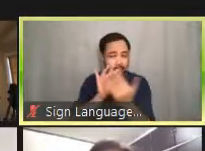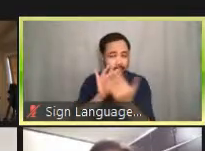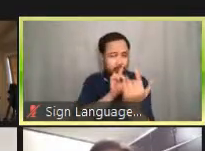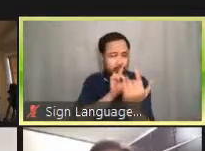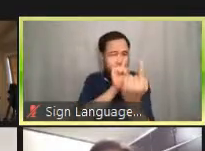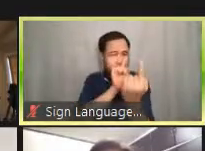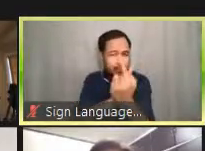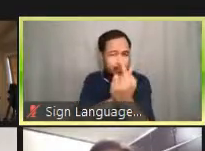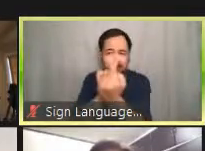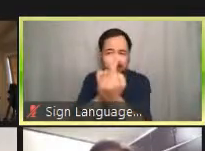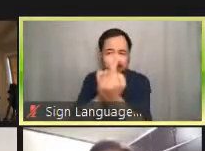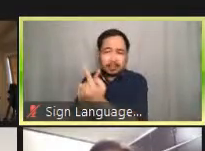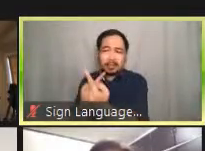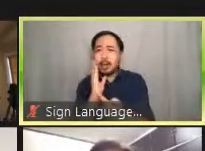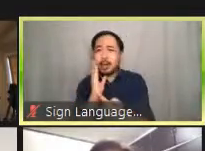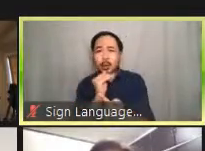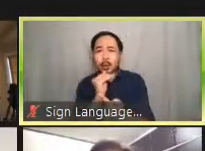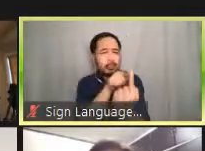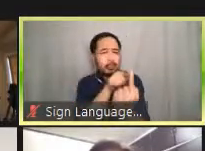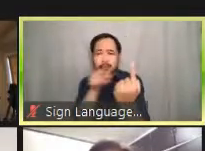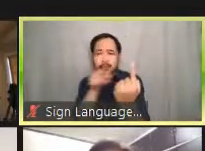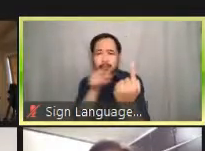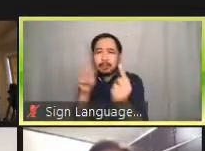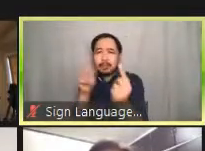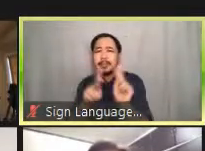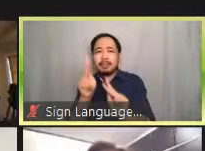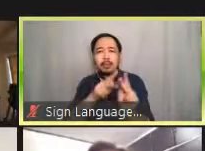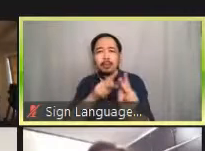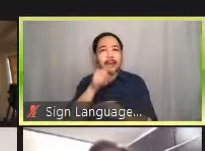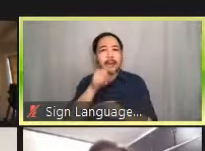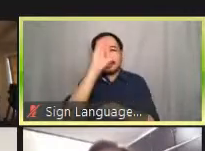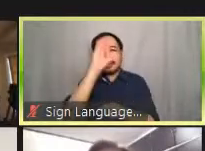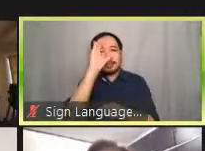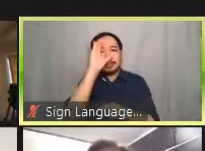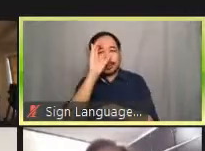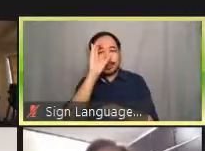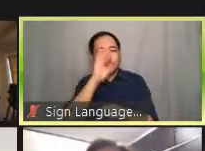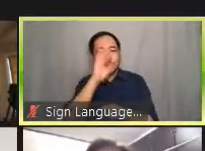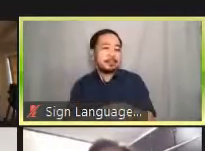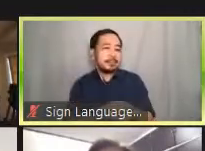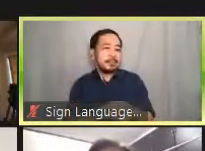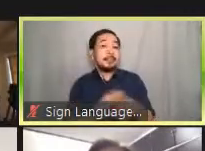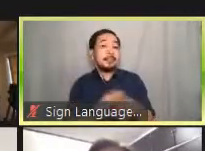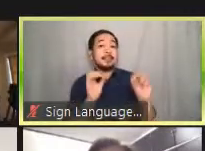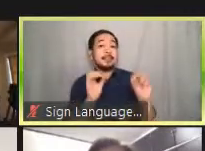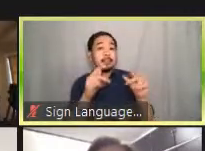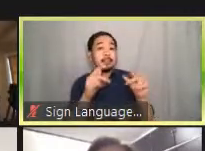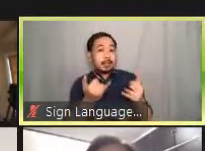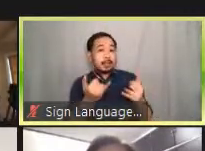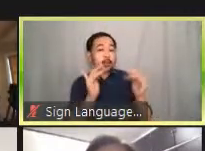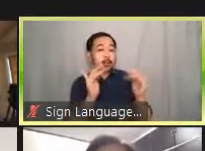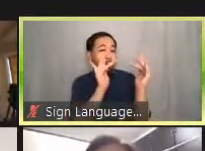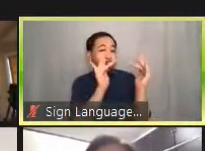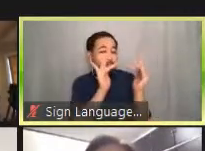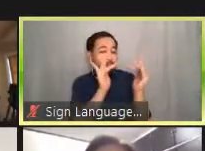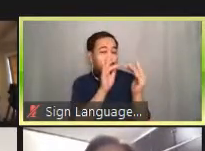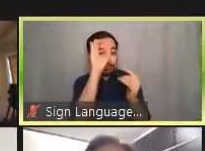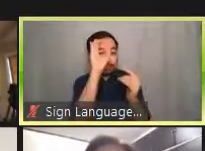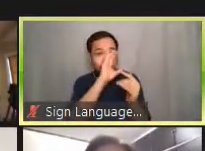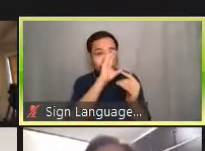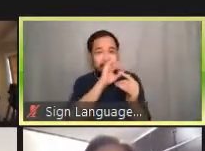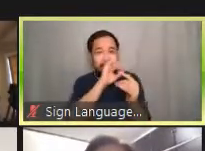trace? Alright, so Doc Liz? Yeah, hello. Tracing kasi natin dyan, parang it's a